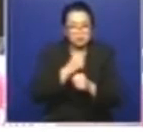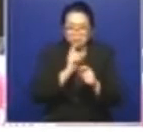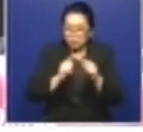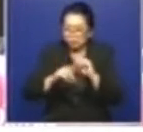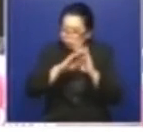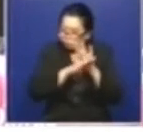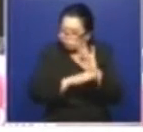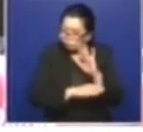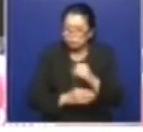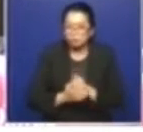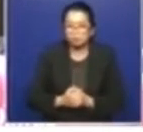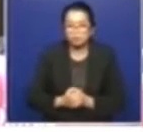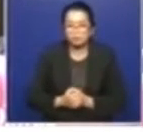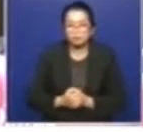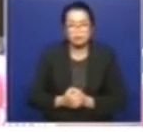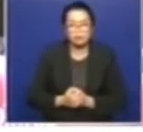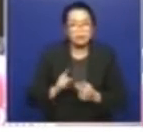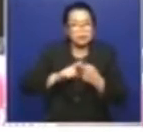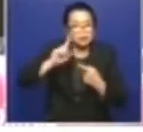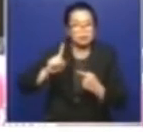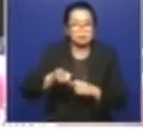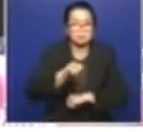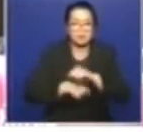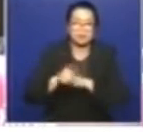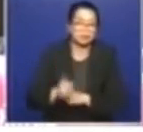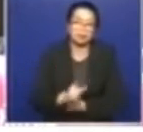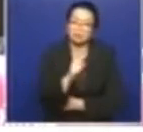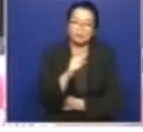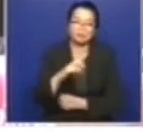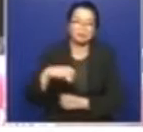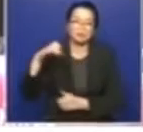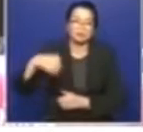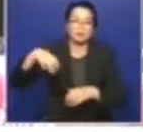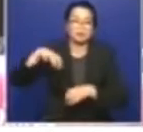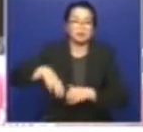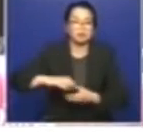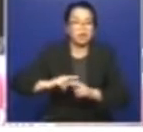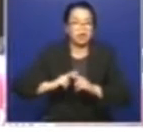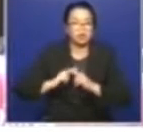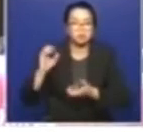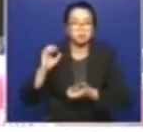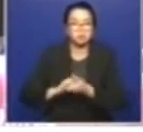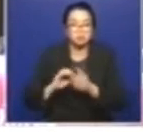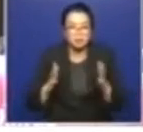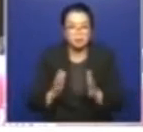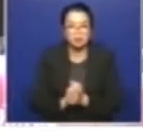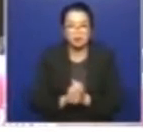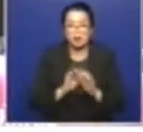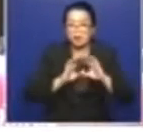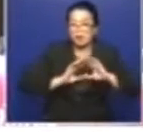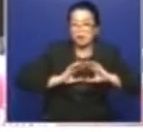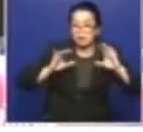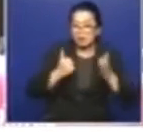1. ปฏิบัติจริงไม่ได้เอกชนไม่ร่วมมือ 2. ราชการไม่เอื้อเบิกช้